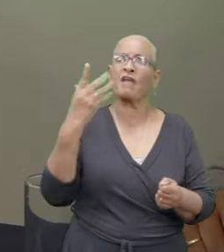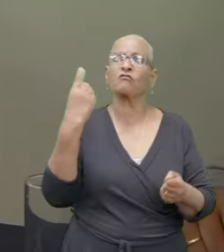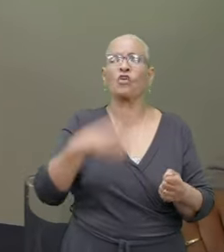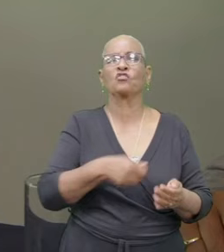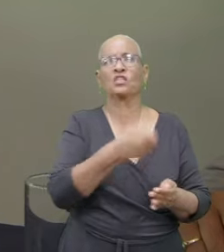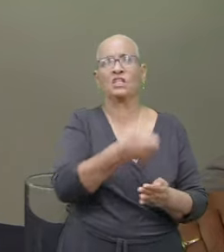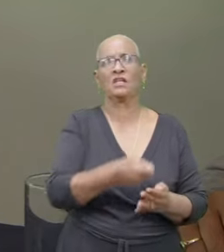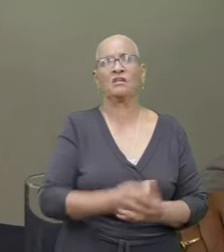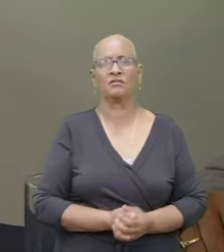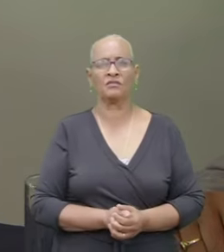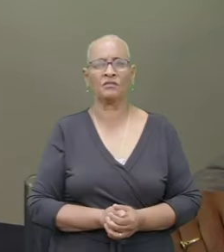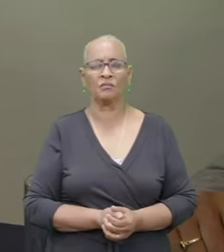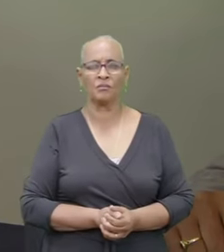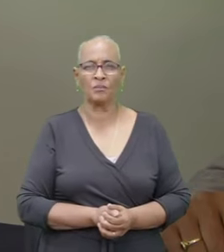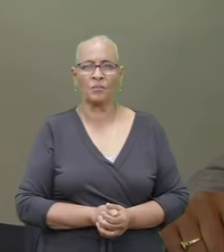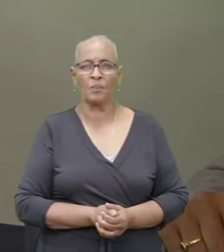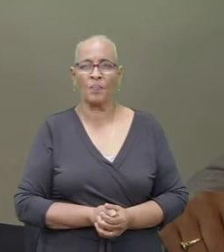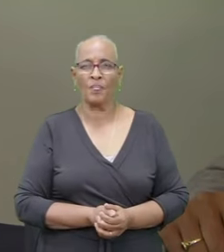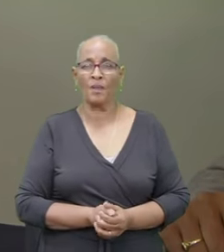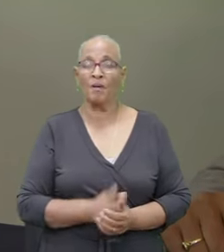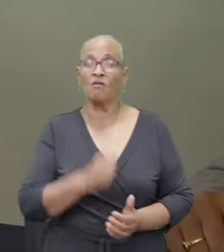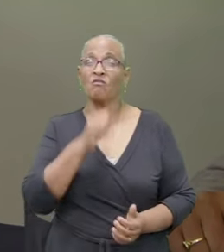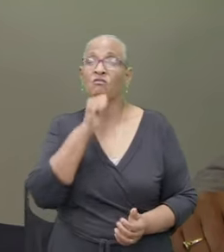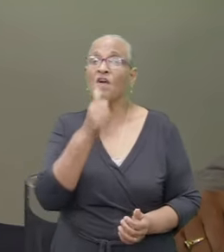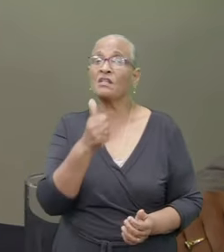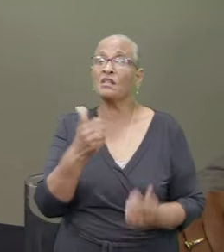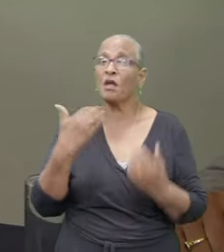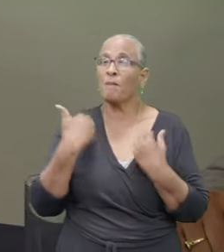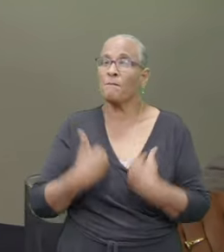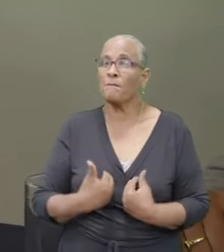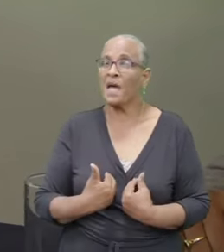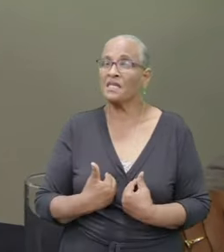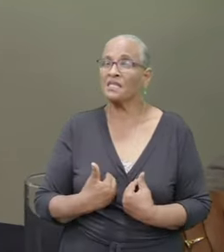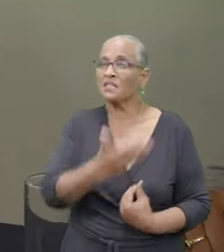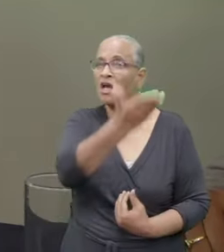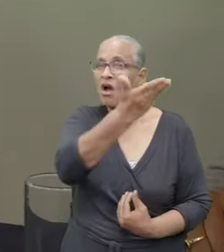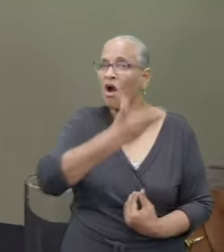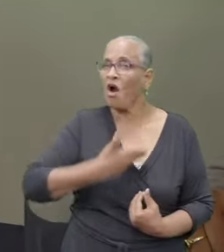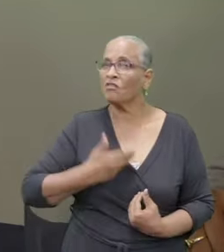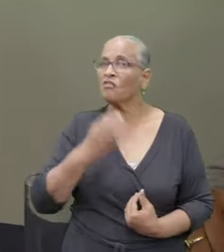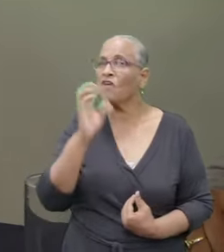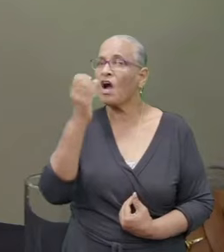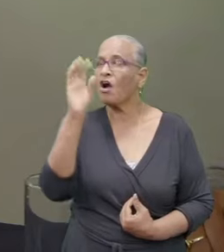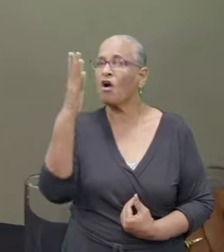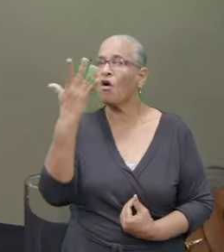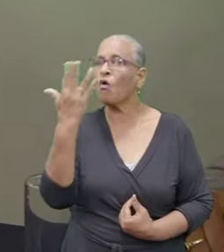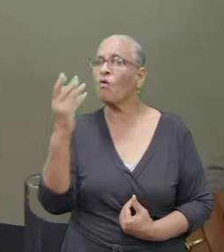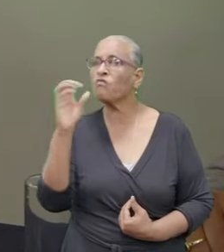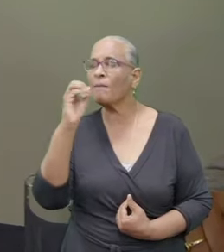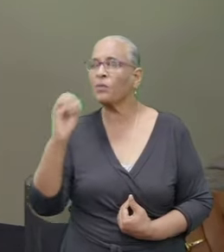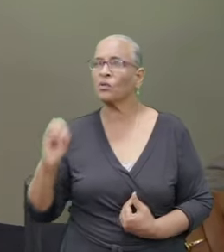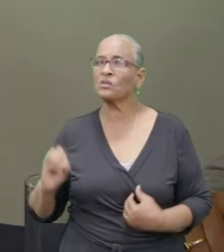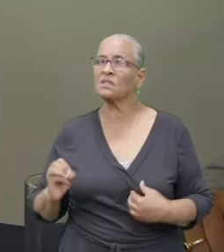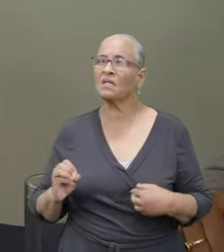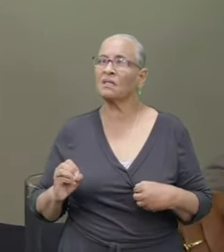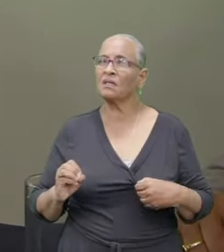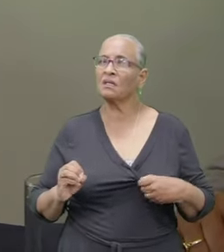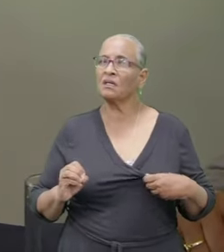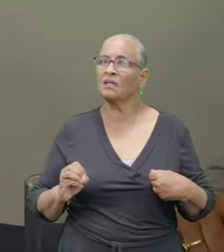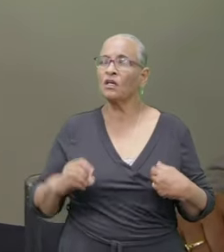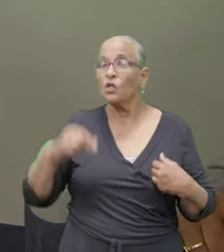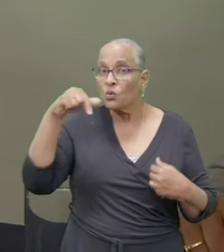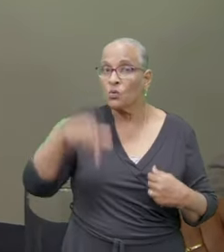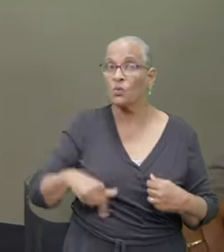Hoeveel, wat is het percentage van mensen die dat dus gaan ontvangen ten opzichte van die grote groep die nu het werk